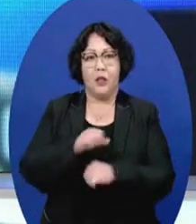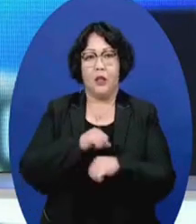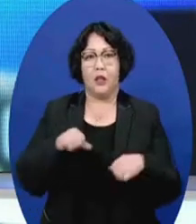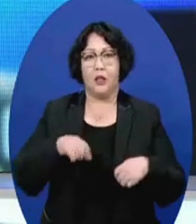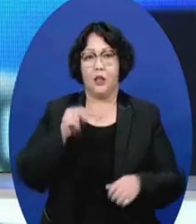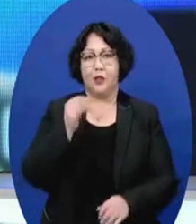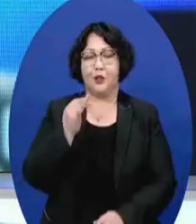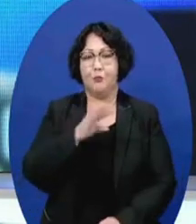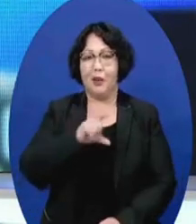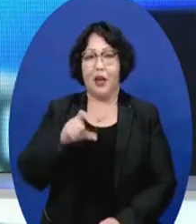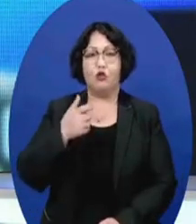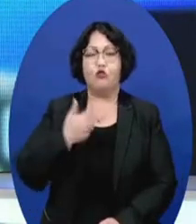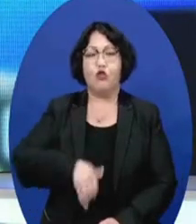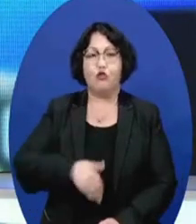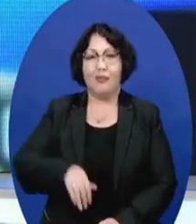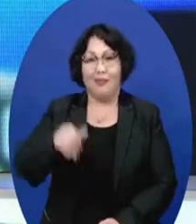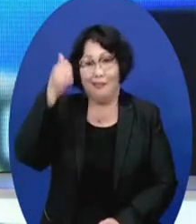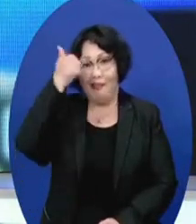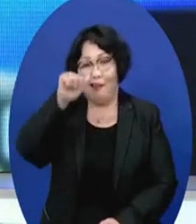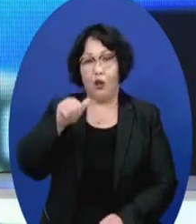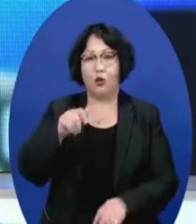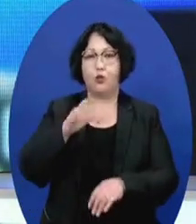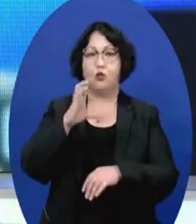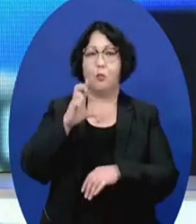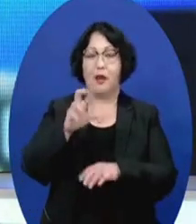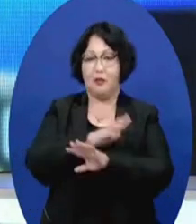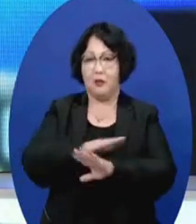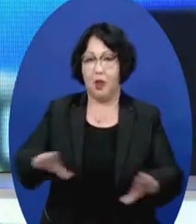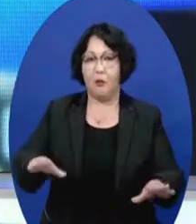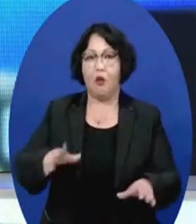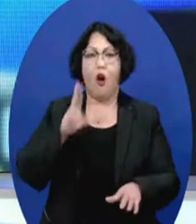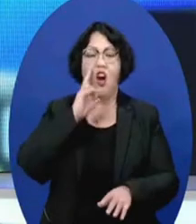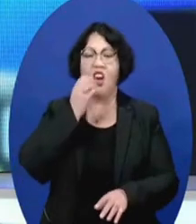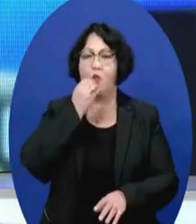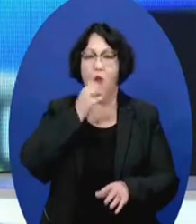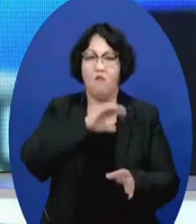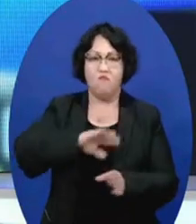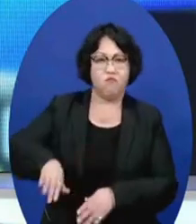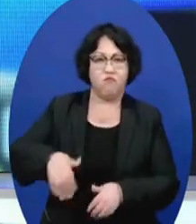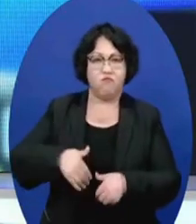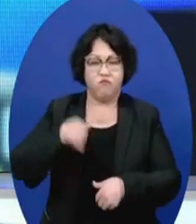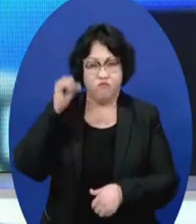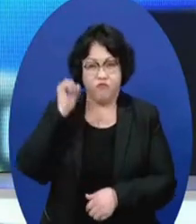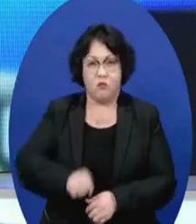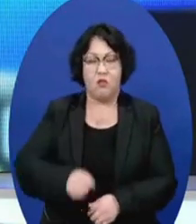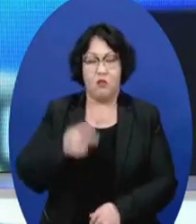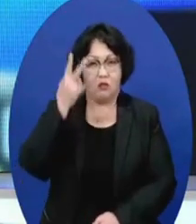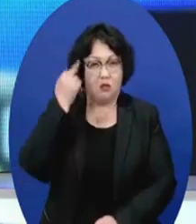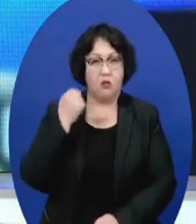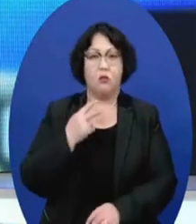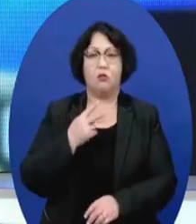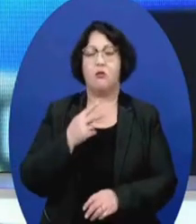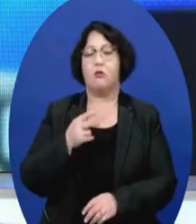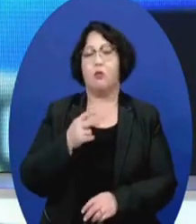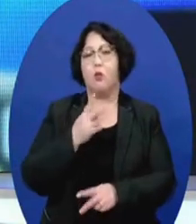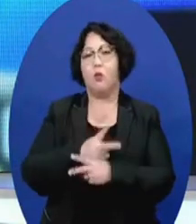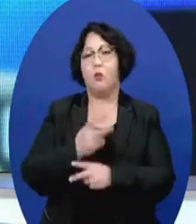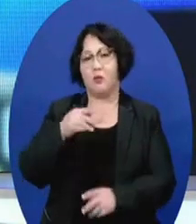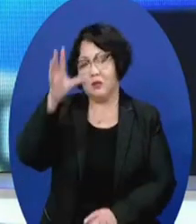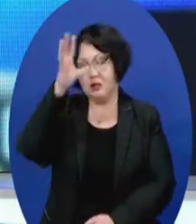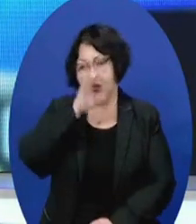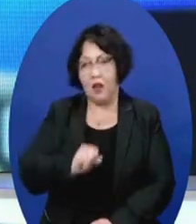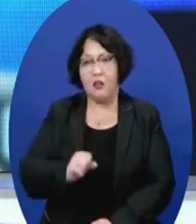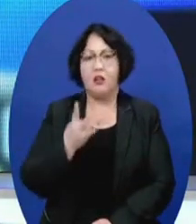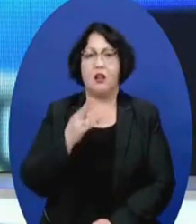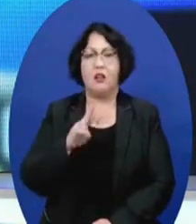Иргэн жимгээгийн төрсөн анх хүрлөлт төв талбайд үсгэлэн зарлаад 2 хоноож байна. Өнөөдөр хувийн зүй дотоод хэргийн сайд Нямбаатар түүнтэй уулзаж